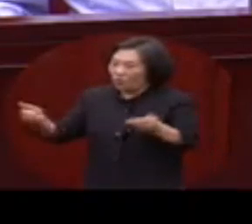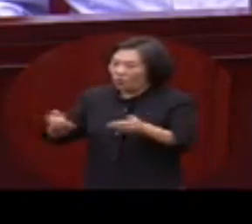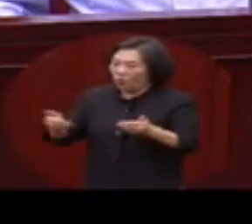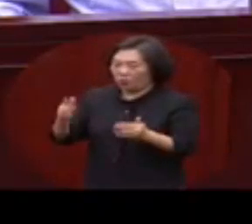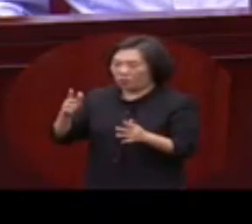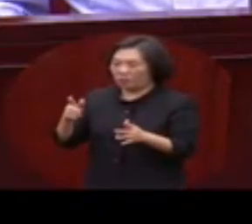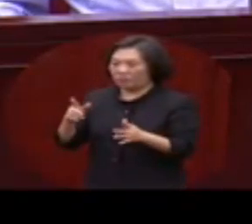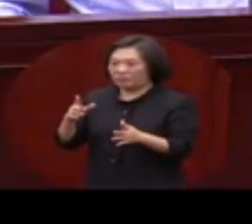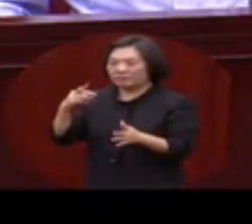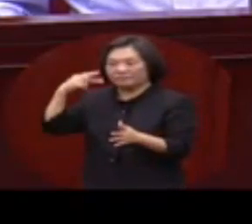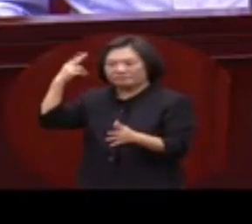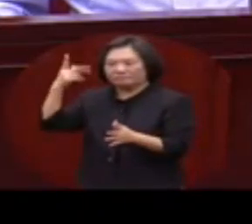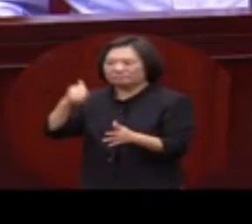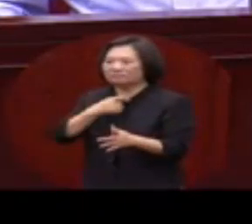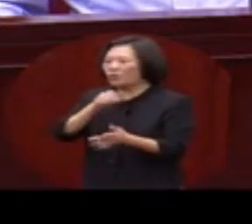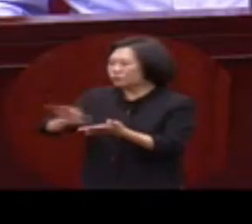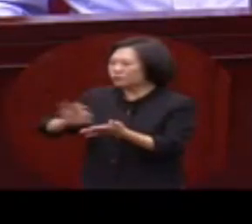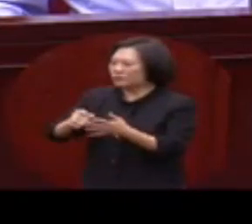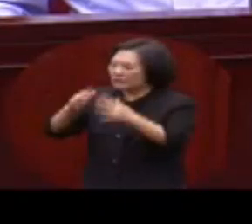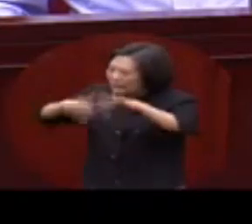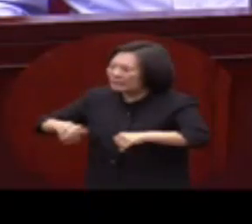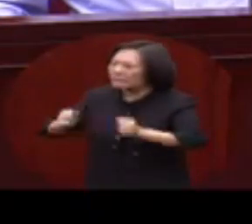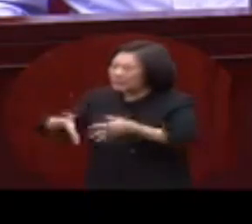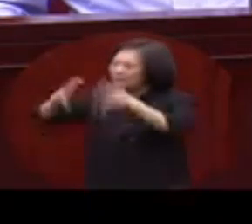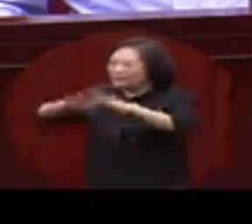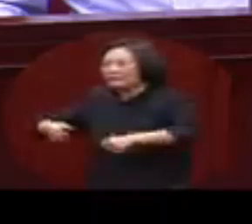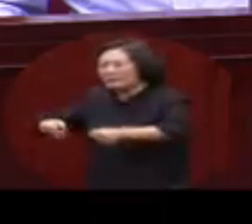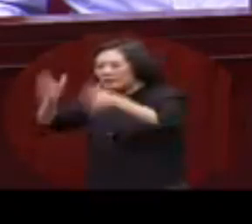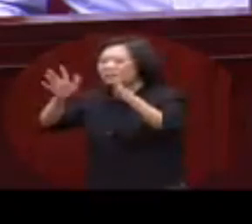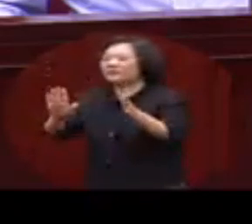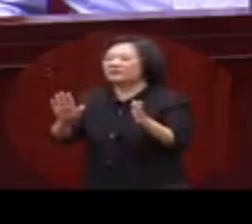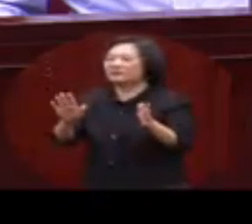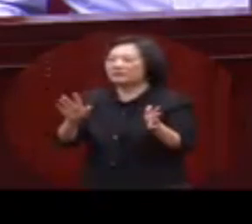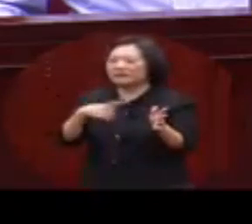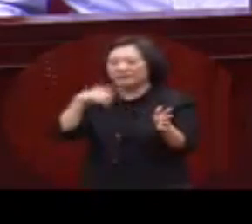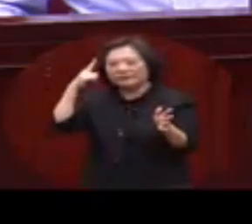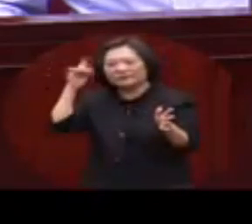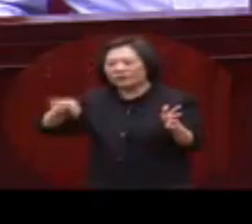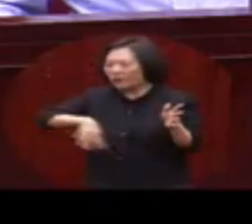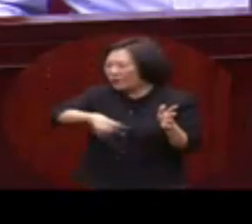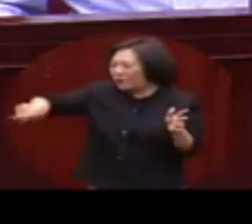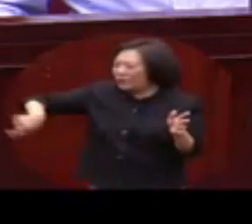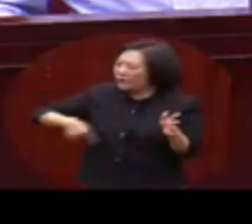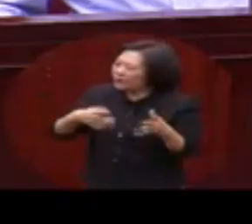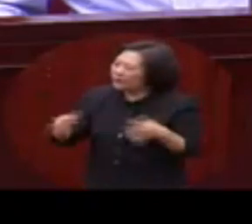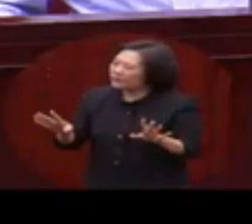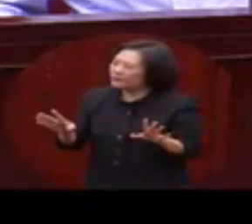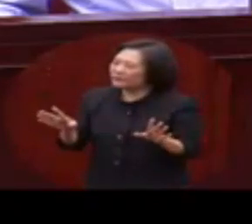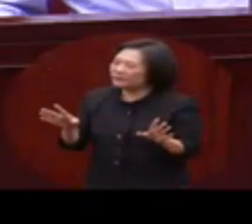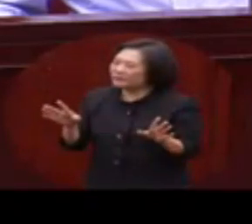知道那里面很多历史建筑，所以它拆掉重建不太可能了但是如果在保留这个历史建筑当中，可它变成一